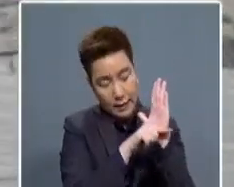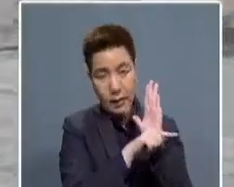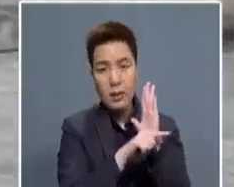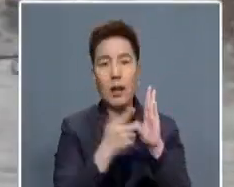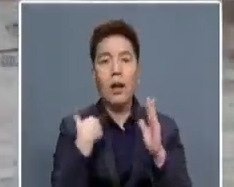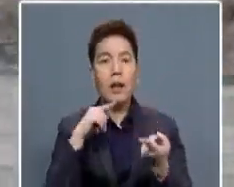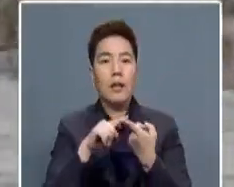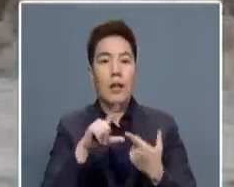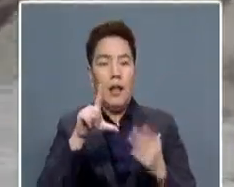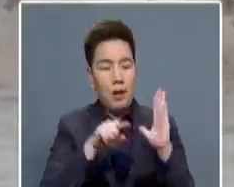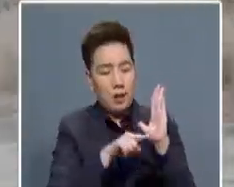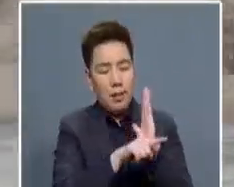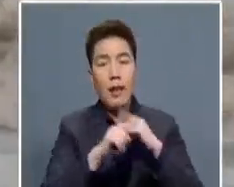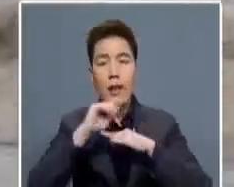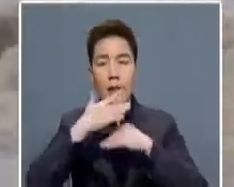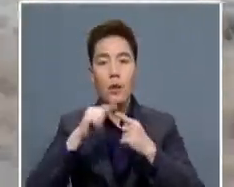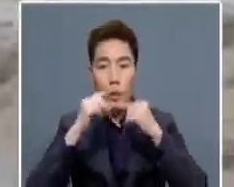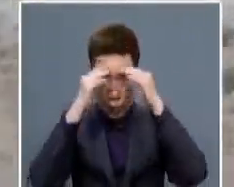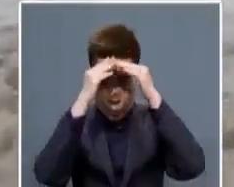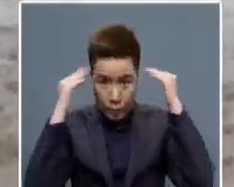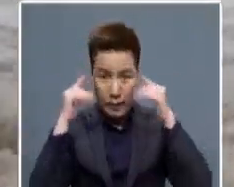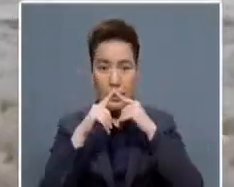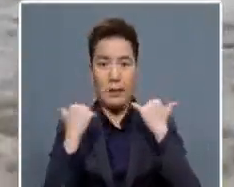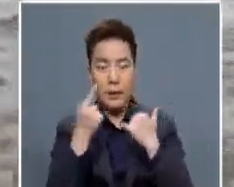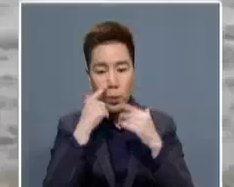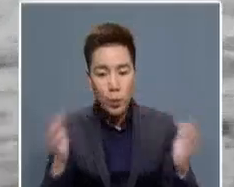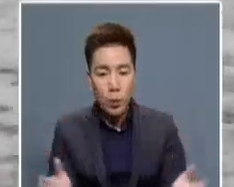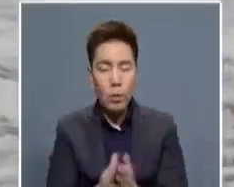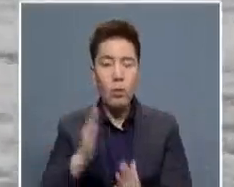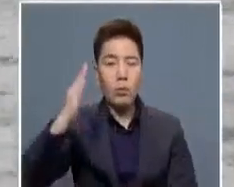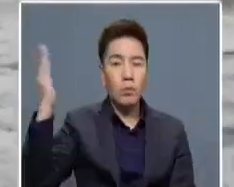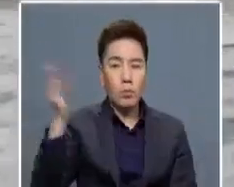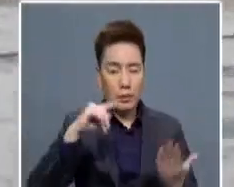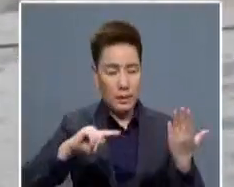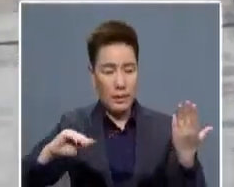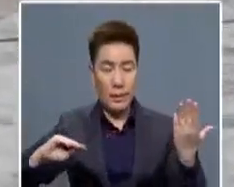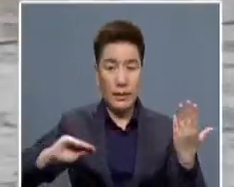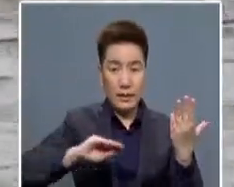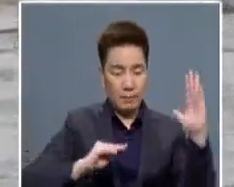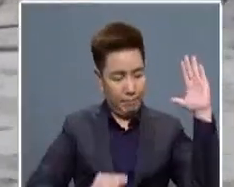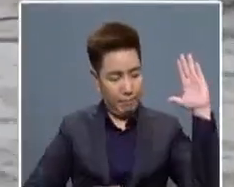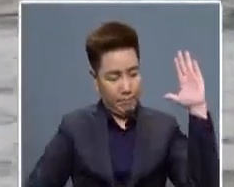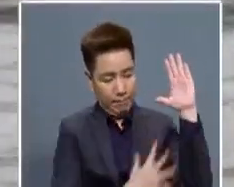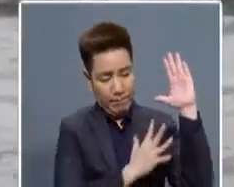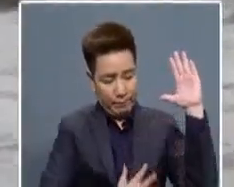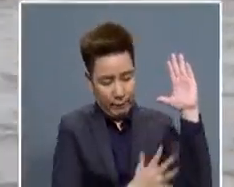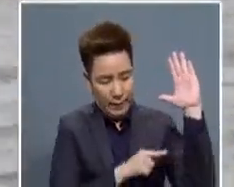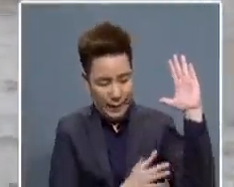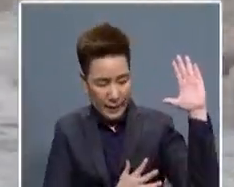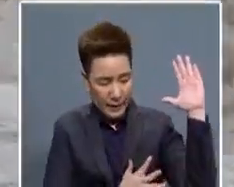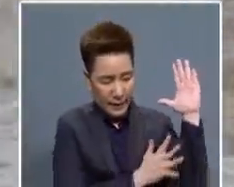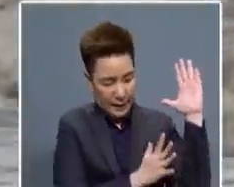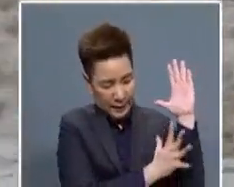หย่อมความกดอากาศต่ำบริเวณชายฝั่งประเทศเวียดนามตอนล่างแระกอบกับลมมรสุมตะวันตกเฉียงใต้ที่พัดปกคลุมอันดามันภาคใต้